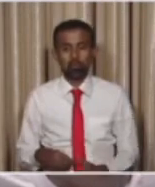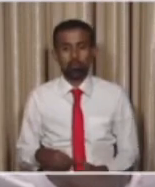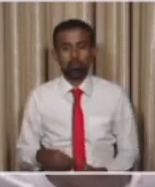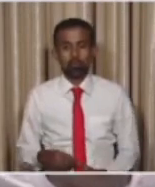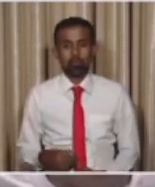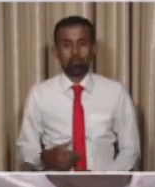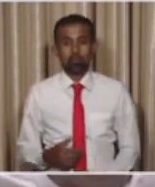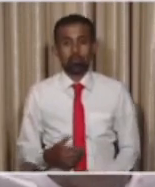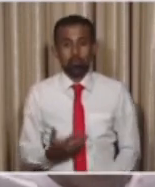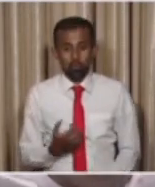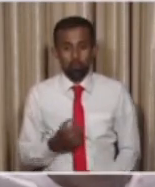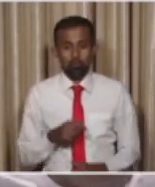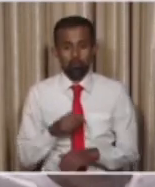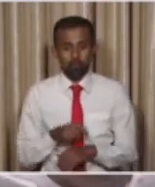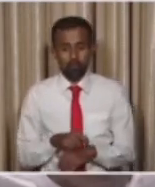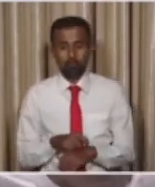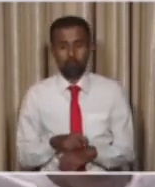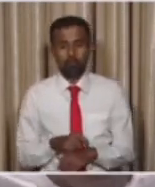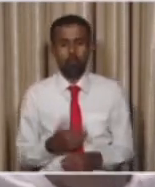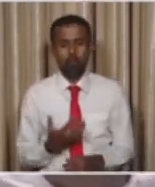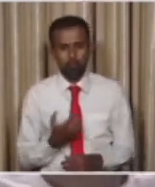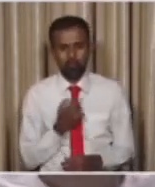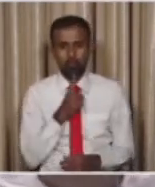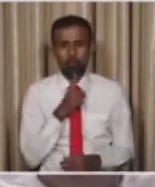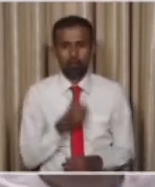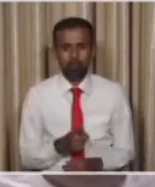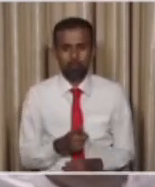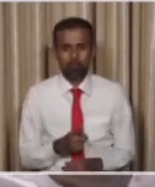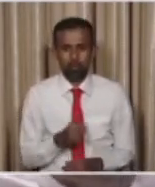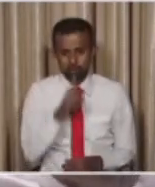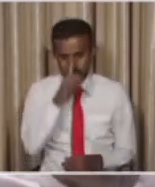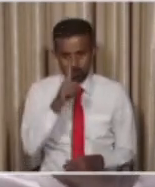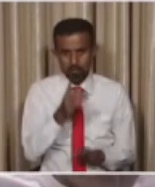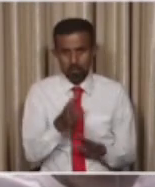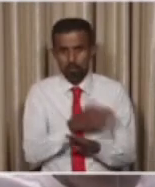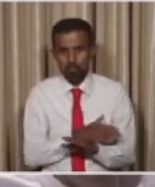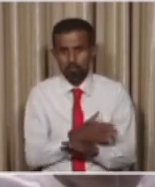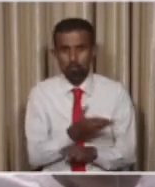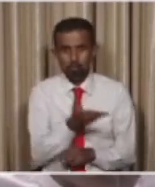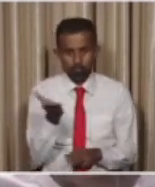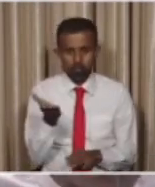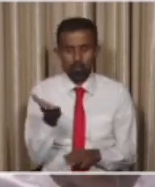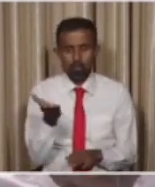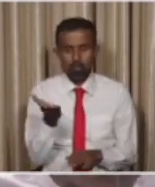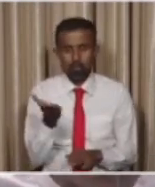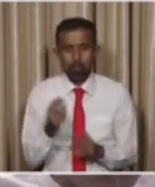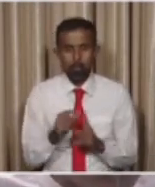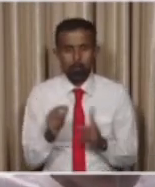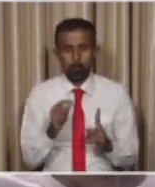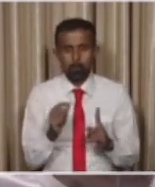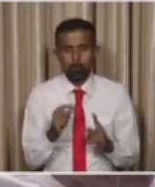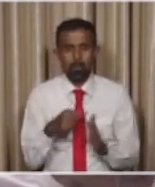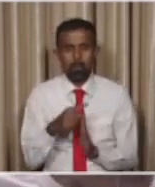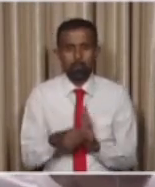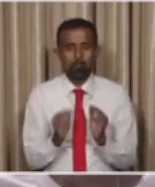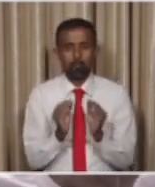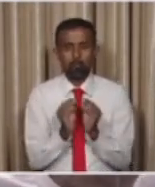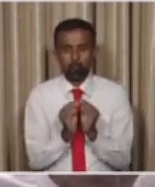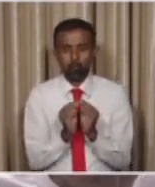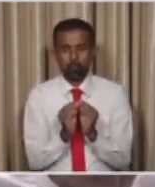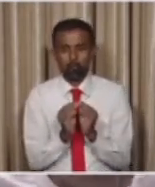ඉතාමත් අවශ්‍ය වේලාවක මම ඉතාමත් ඕනෑකමින් කියනවා. මීට සතියකට කලින් ඔබතුමා තීන ගරු මූලාසන ගරු මන්ත්‍රමනි ශ්‍රී ලංකා පොජ්ජන්න